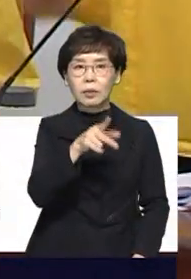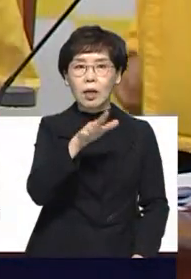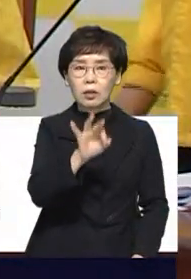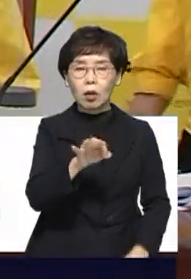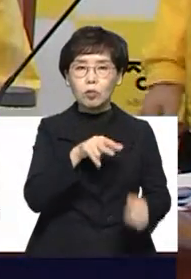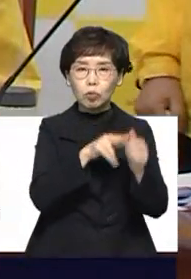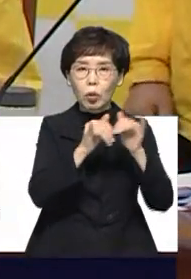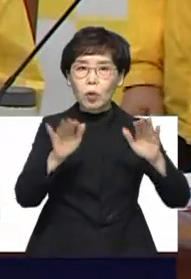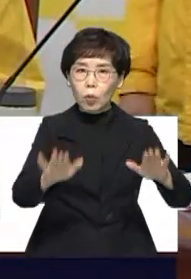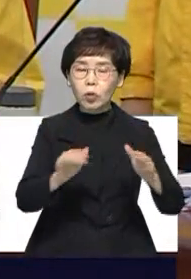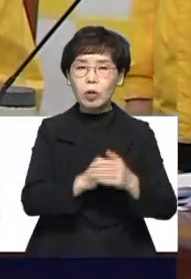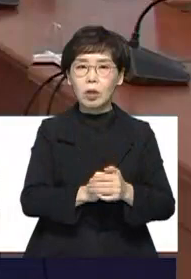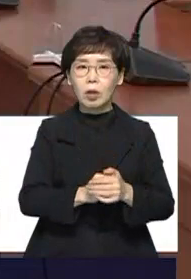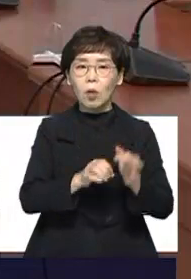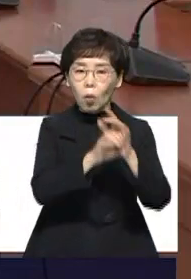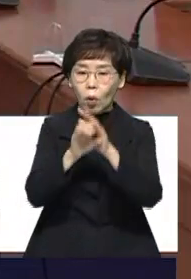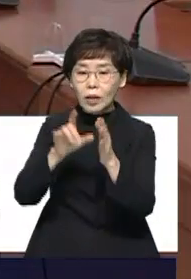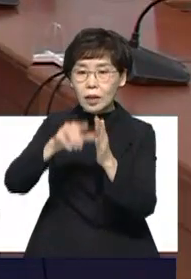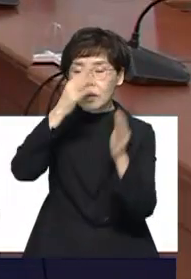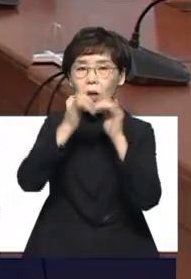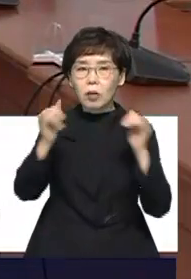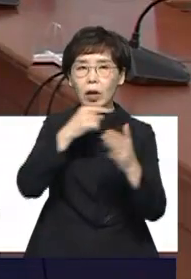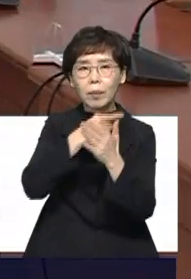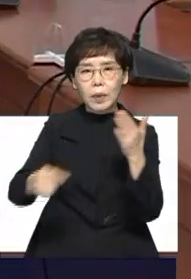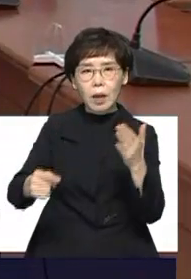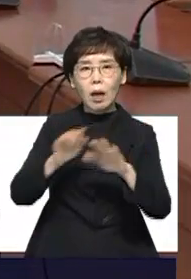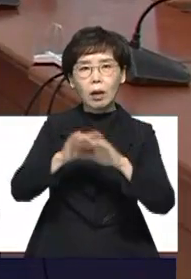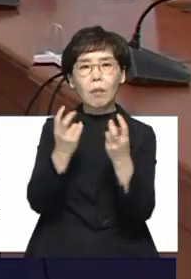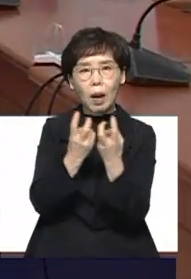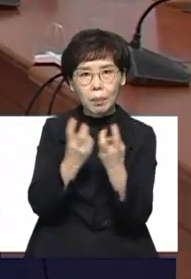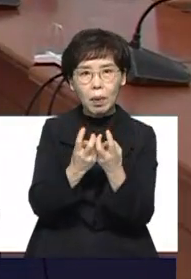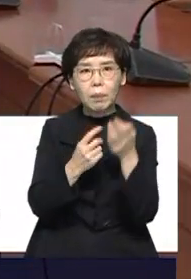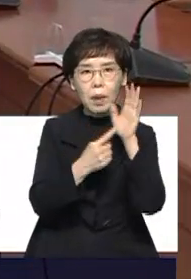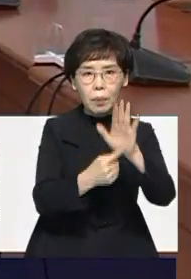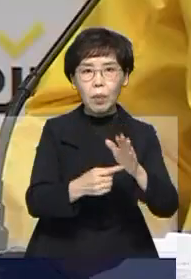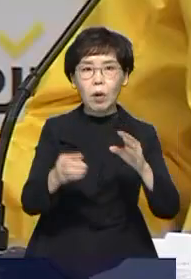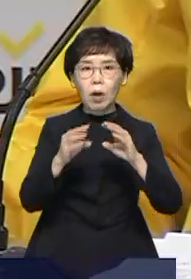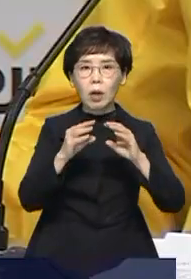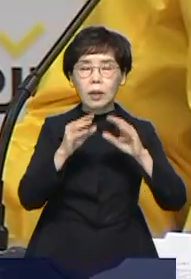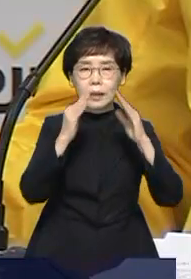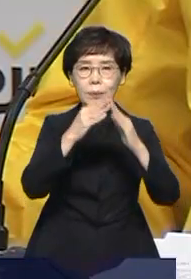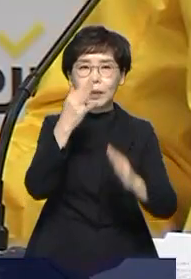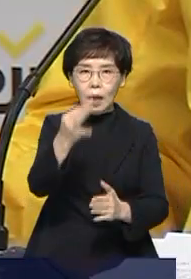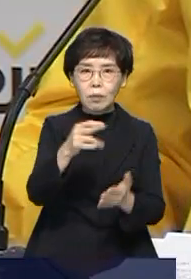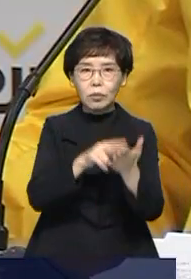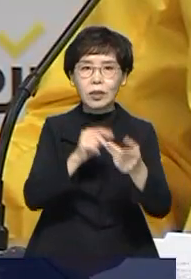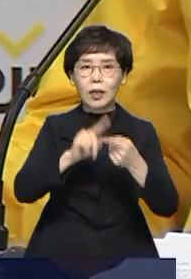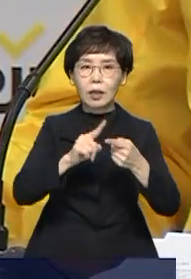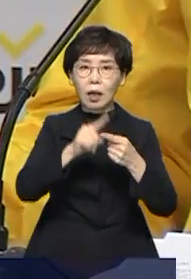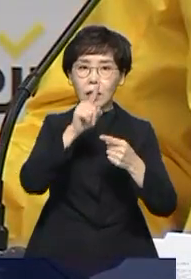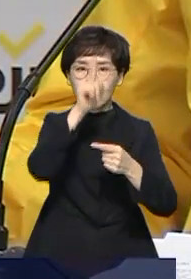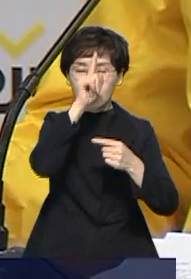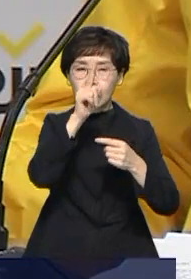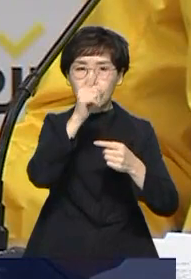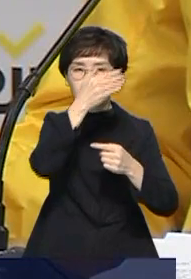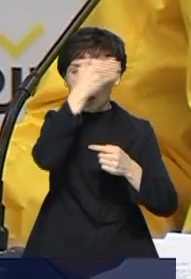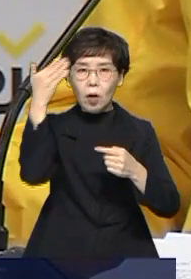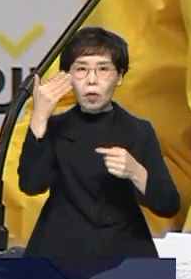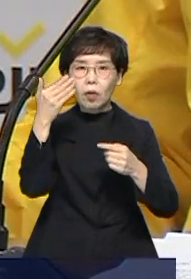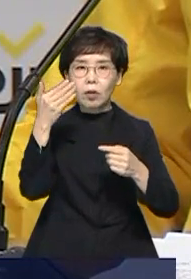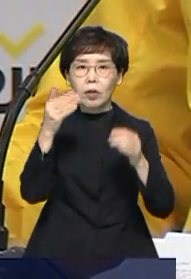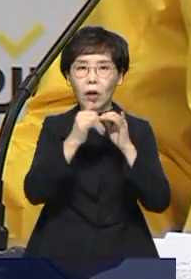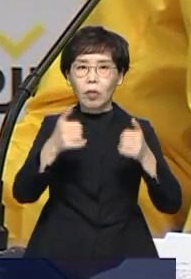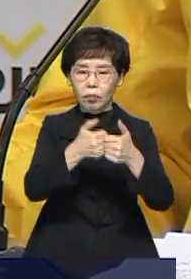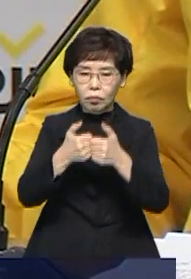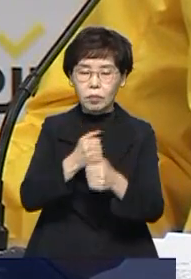정의당 후보는 오늘 코로나 시대 청년의 피해 대책 발표와 부동산 문제와 관련한 청년 간담회를 갖는 등 청년층 민심